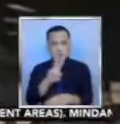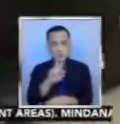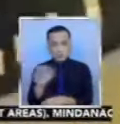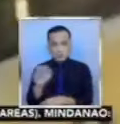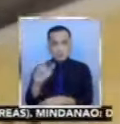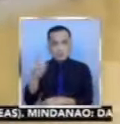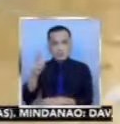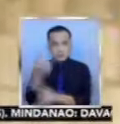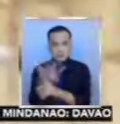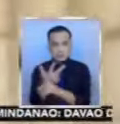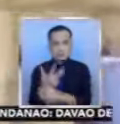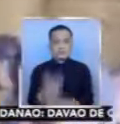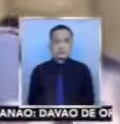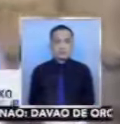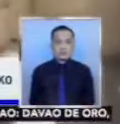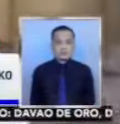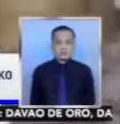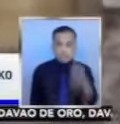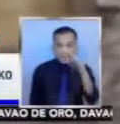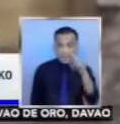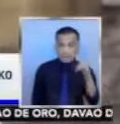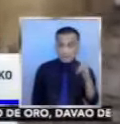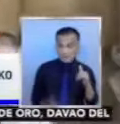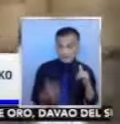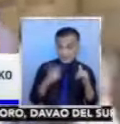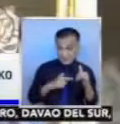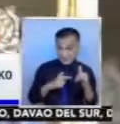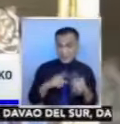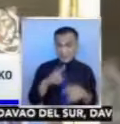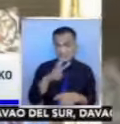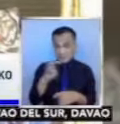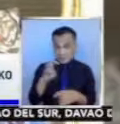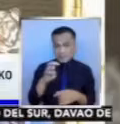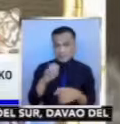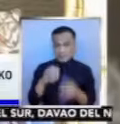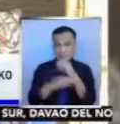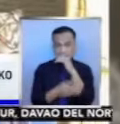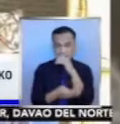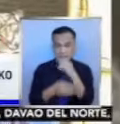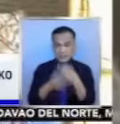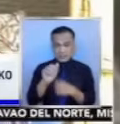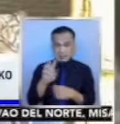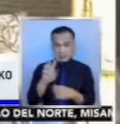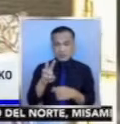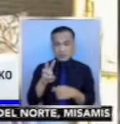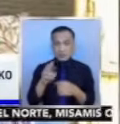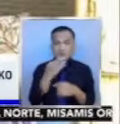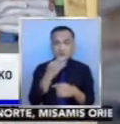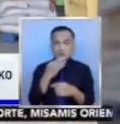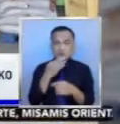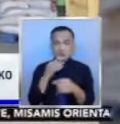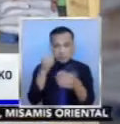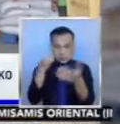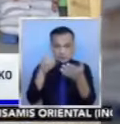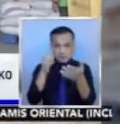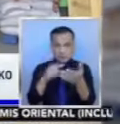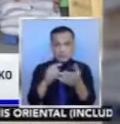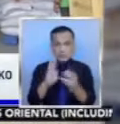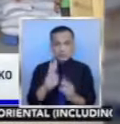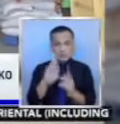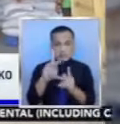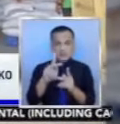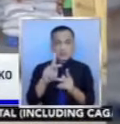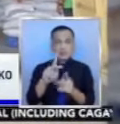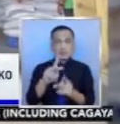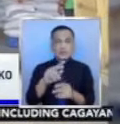Kahapon, aabot sa 400,000 sako ng raw sugar ang nadiskubre sa inspeksyon sa warehouse sa Maramag, Bukidnon, na bahagi ng serya ng